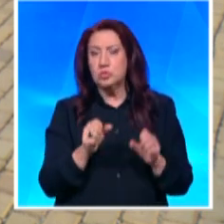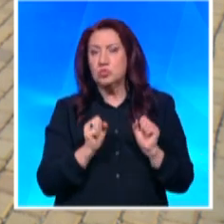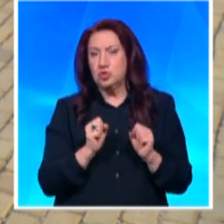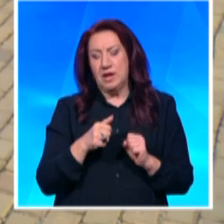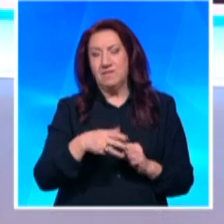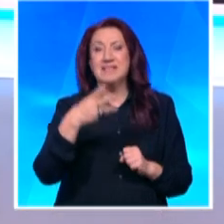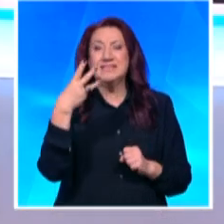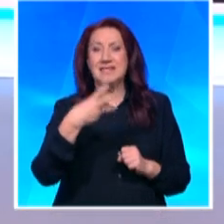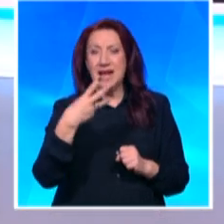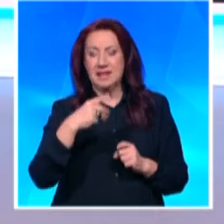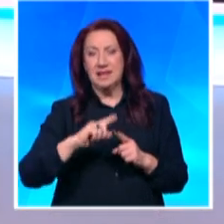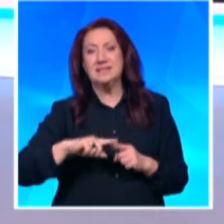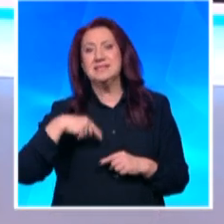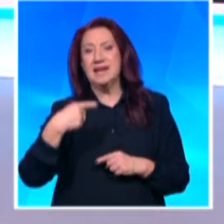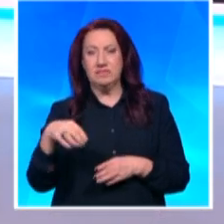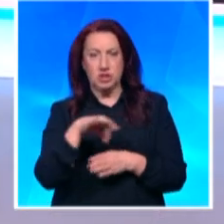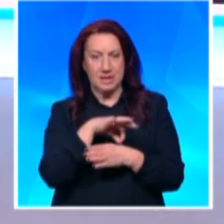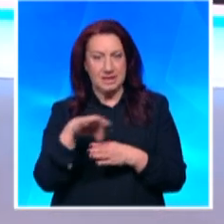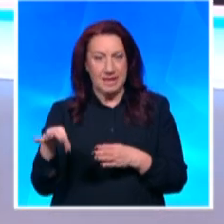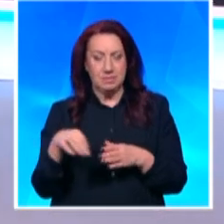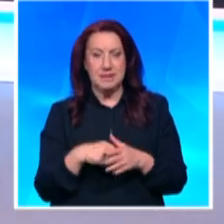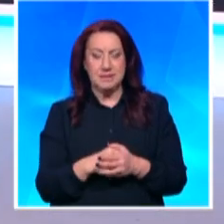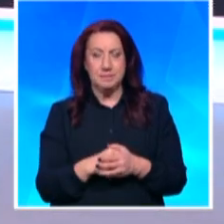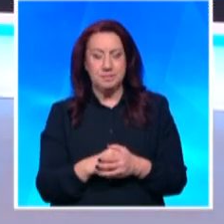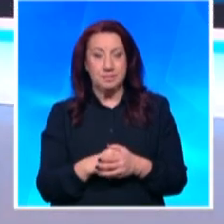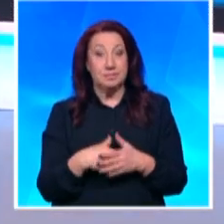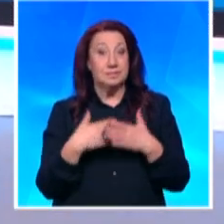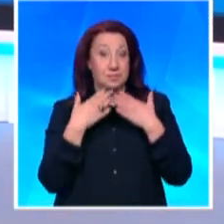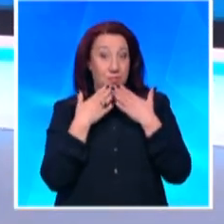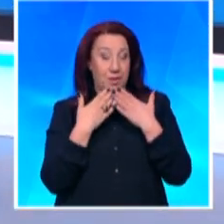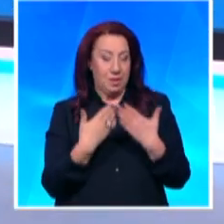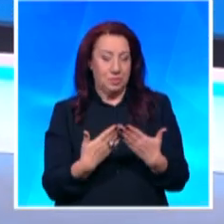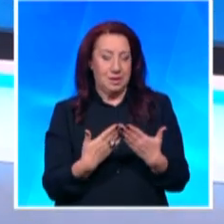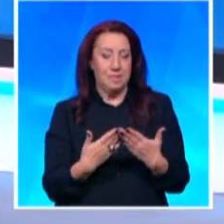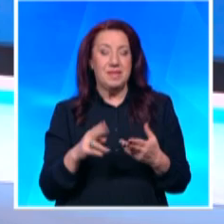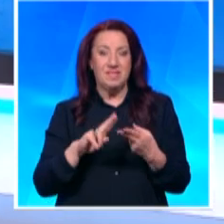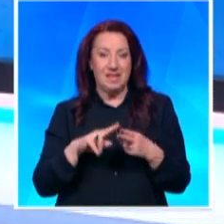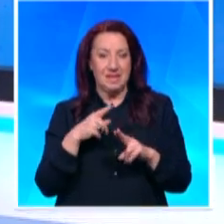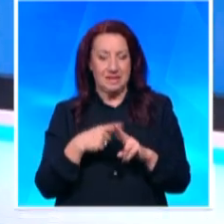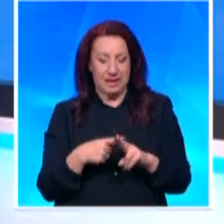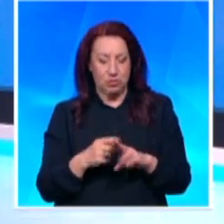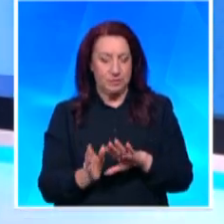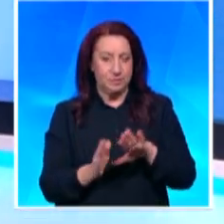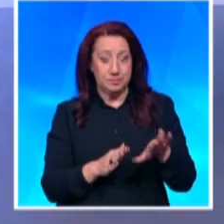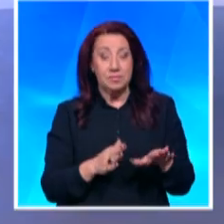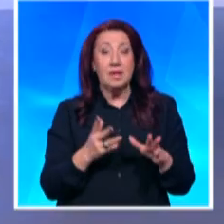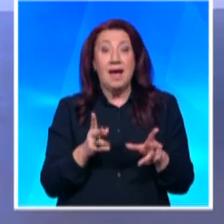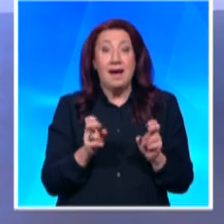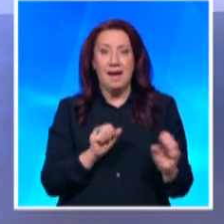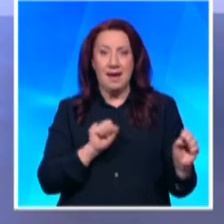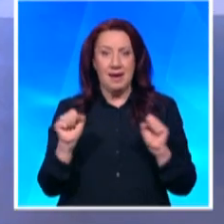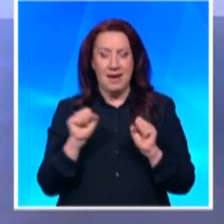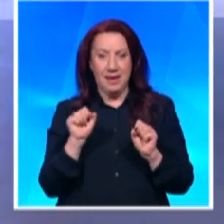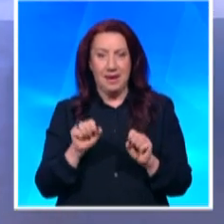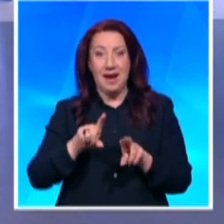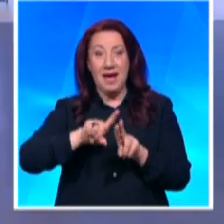седмица. Благодарим ти, Ванина Неткова, за коментарите в Народното събрание. А каква е реакцията на обвинител номер едно?